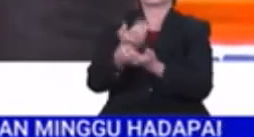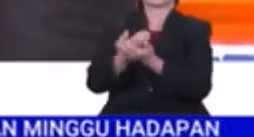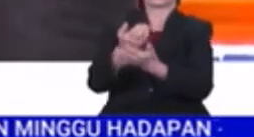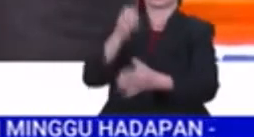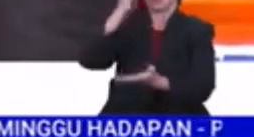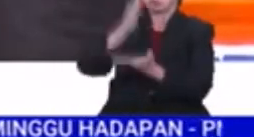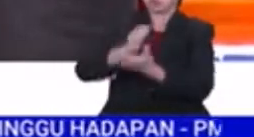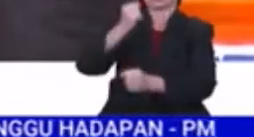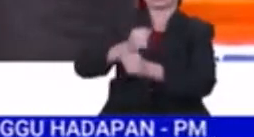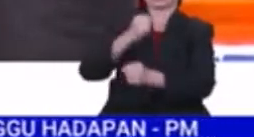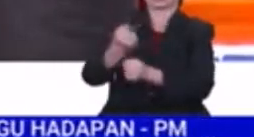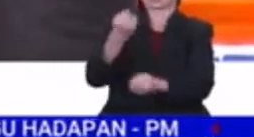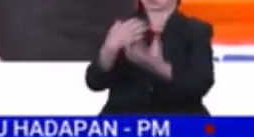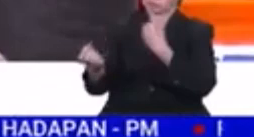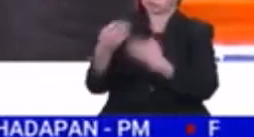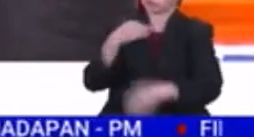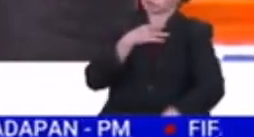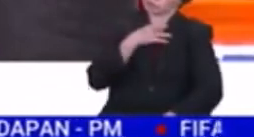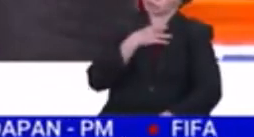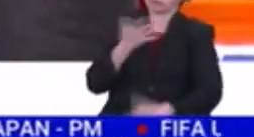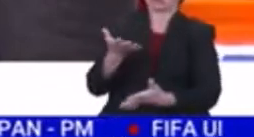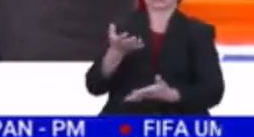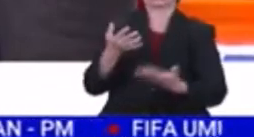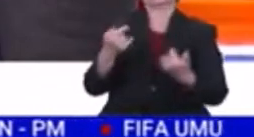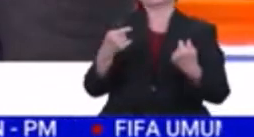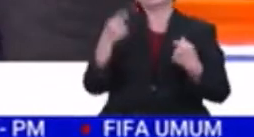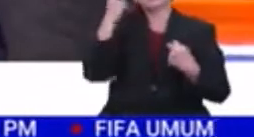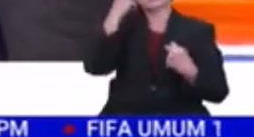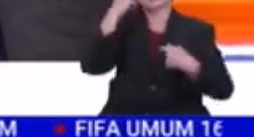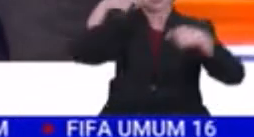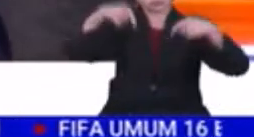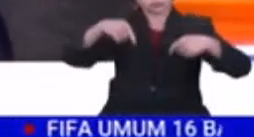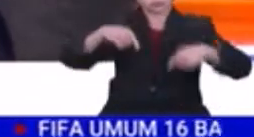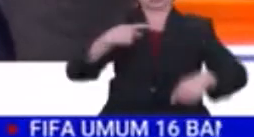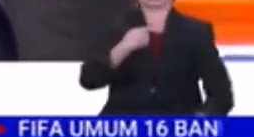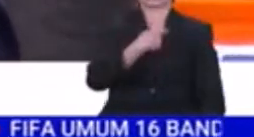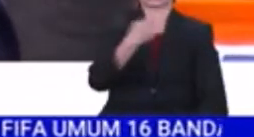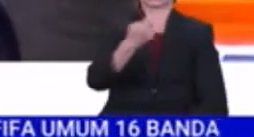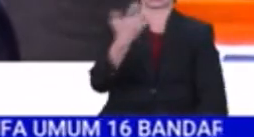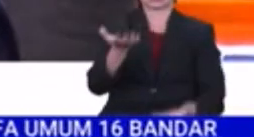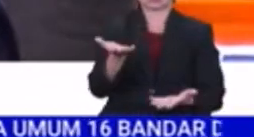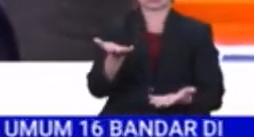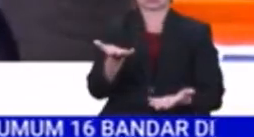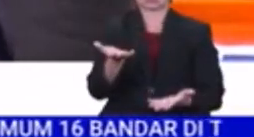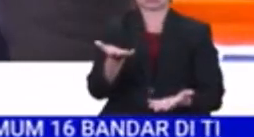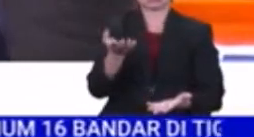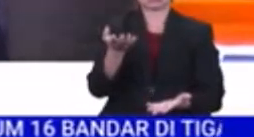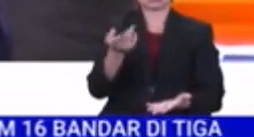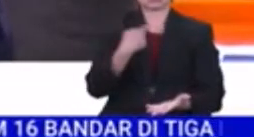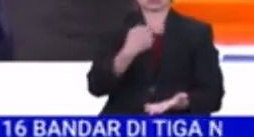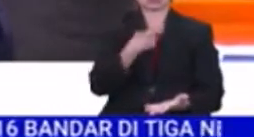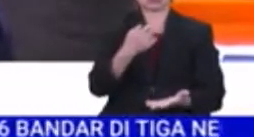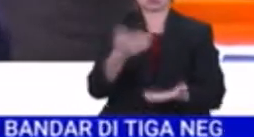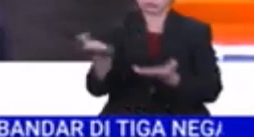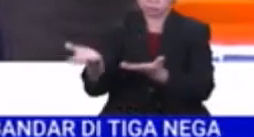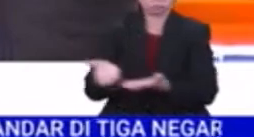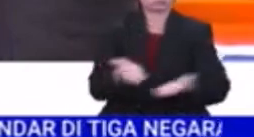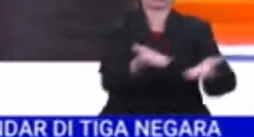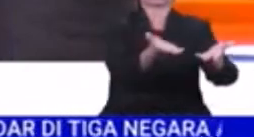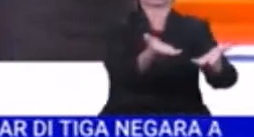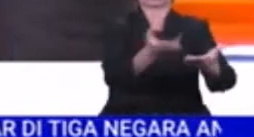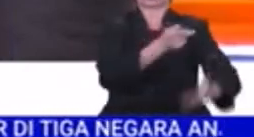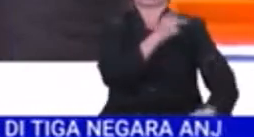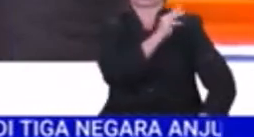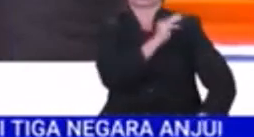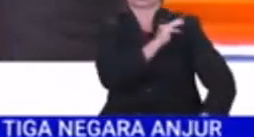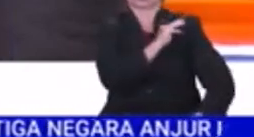dibandingkan kejek jadi daripada sini kita asal-usul Ken saya kepada dan kita temukan mereka dengan